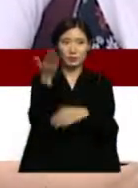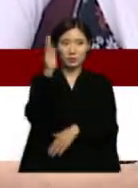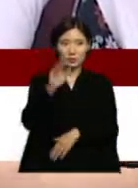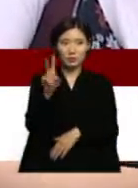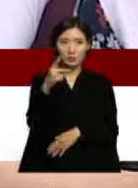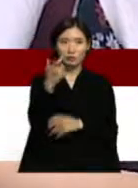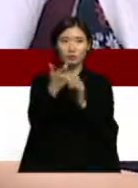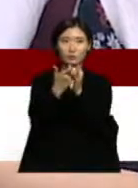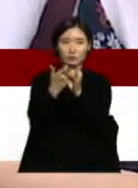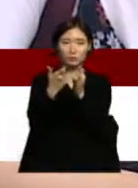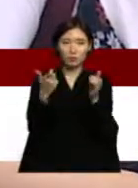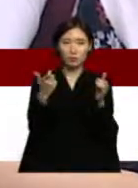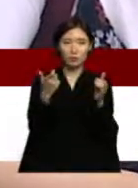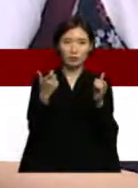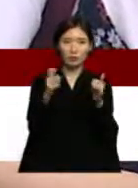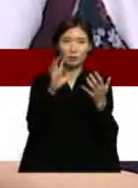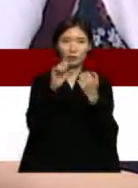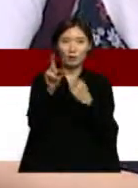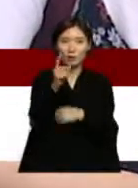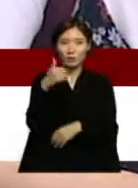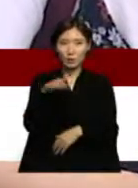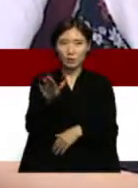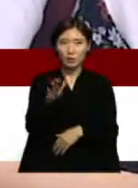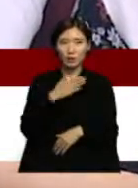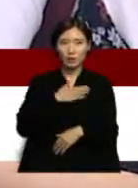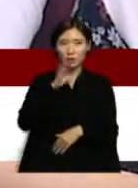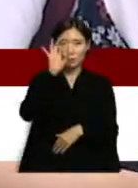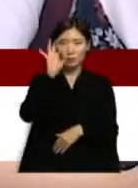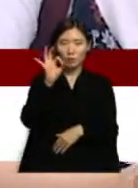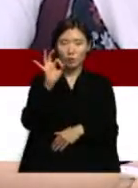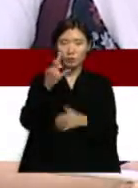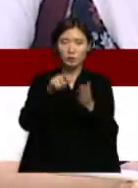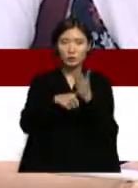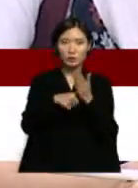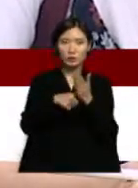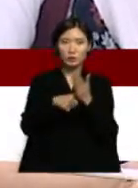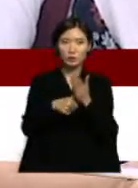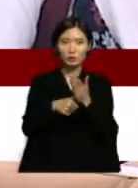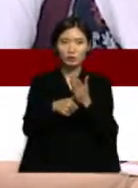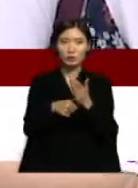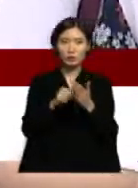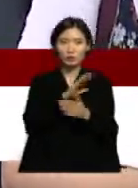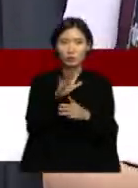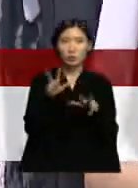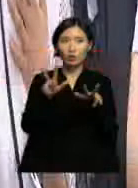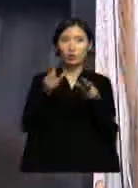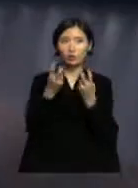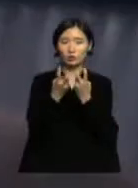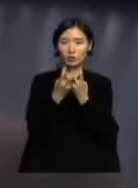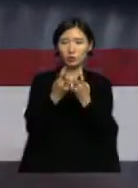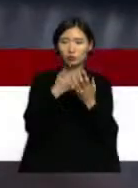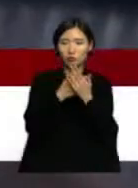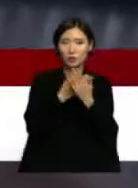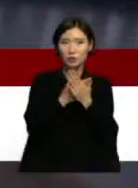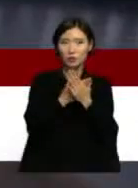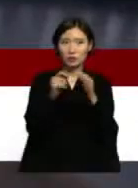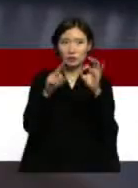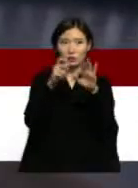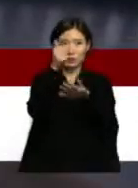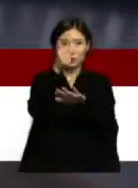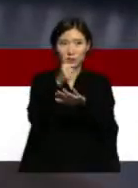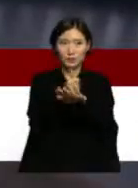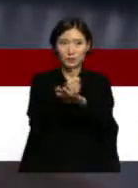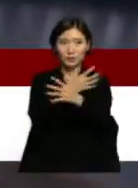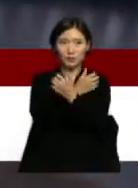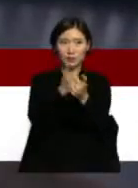당장 갈 데가 없는데 이렇게 다각적으로 알아보시는 기간만 길게 가지시면 저희는 불안해서 어떻게 알겠습니까? 10월까지 계약 만료가